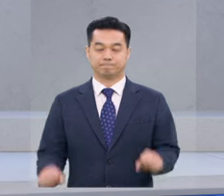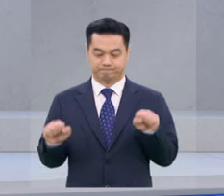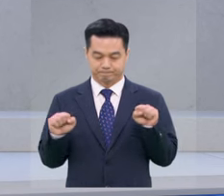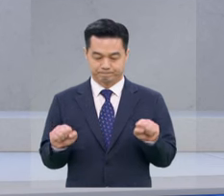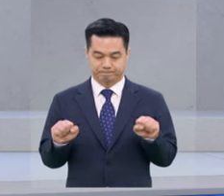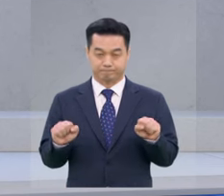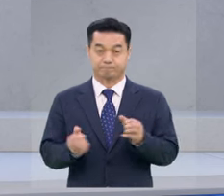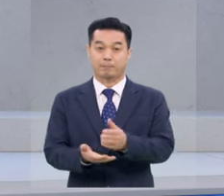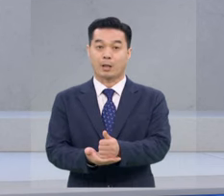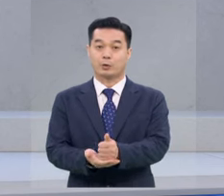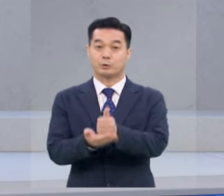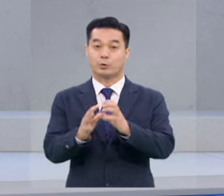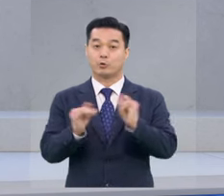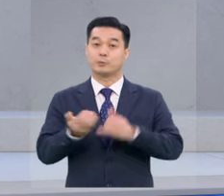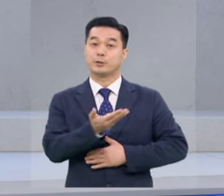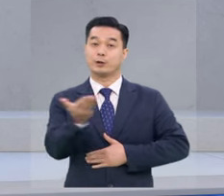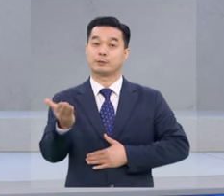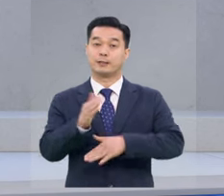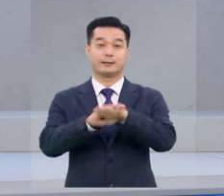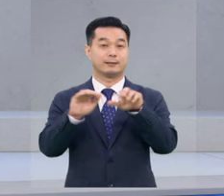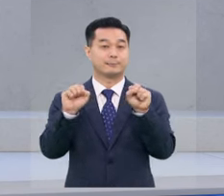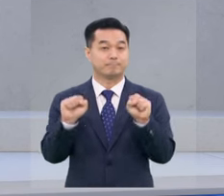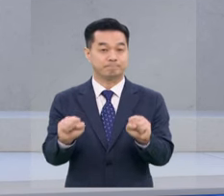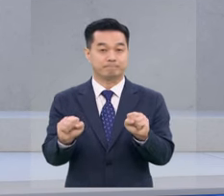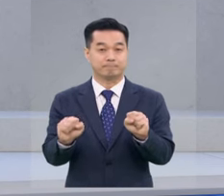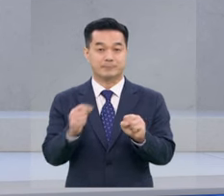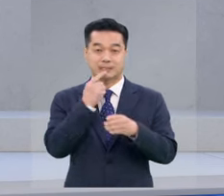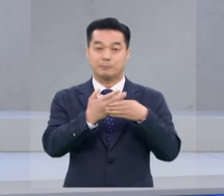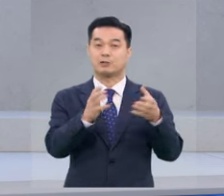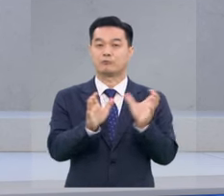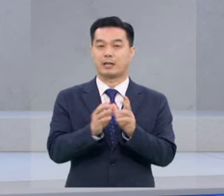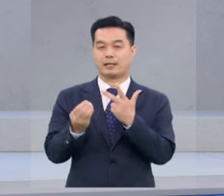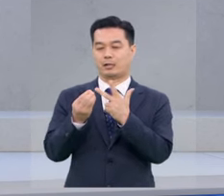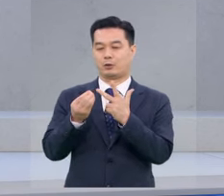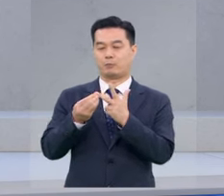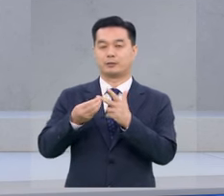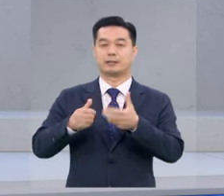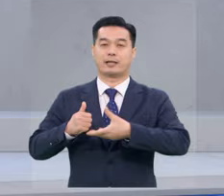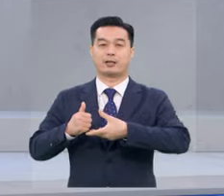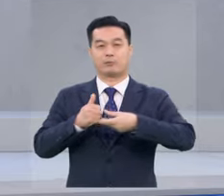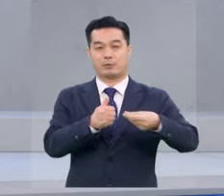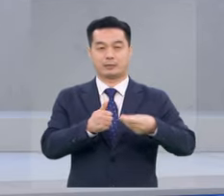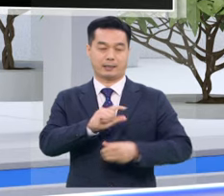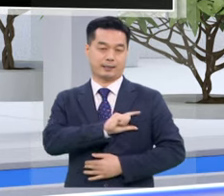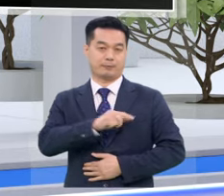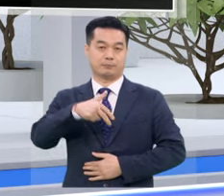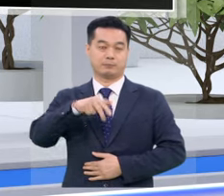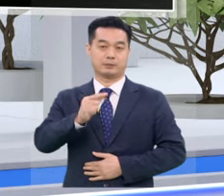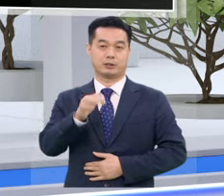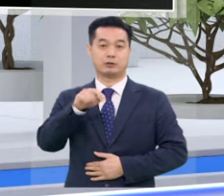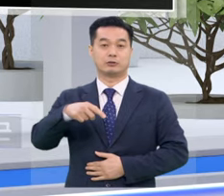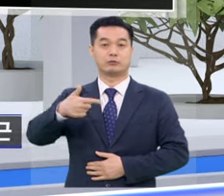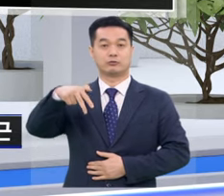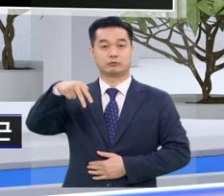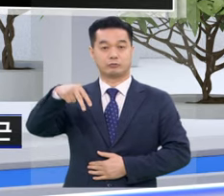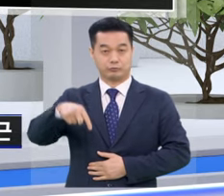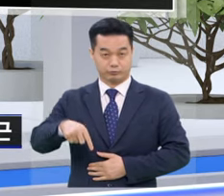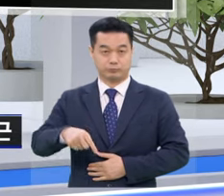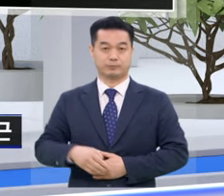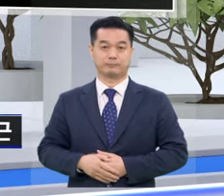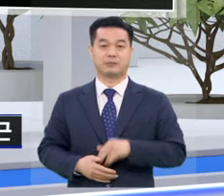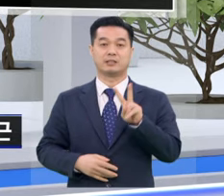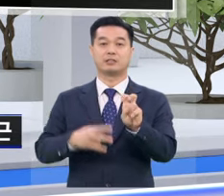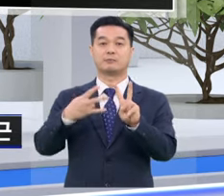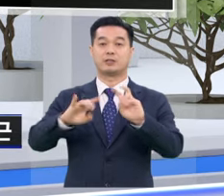존경하는 국민 여러분 안녕하십니까 더불어 민주당 일곱번째 영입인재 전수입니다 제 22대 국회의원